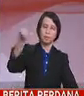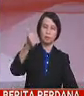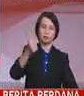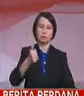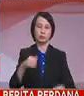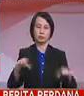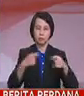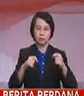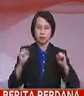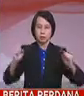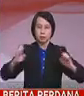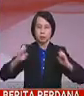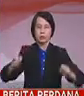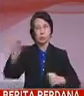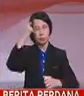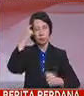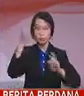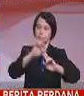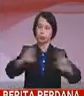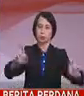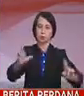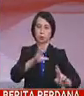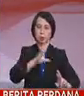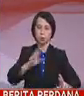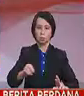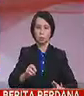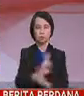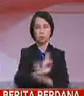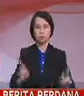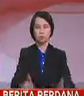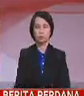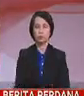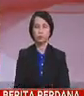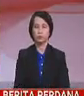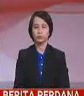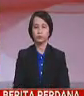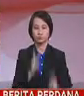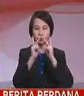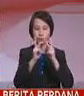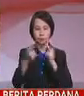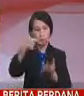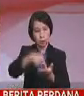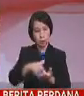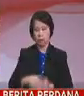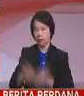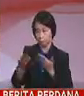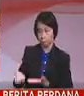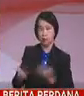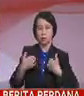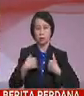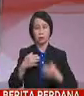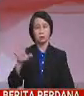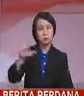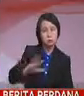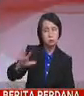intenso fitness meneliti dana respiracion tombol Zulfahmi pihaknya sudah mempunyai